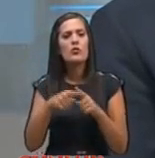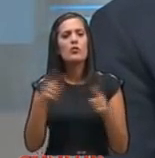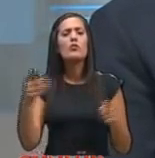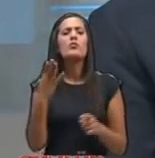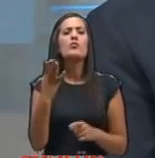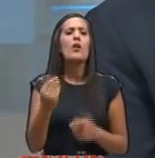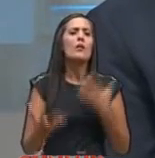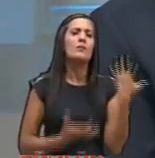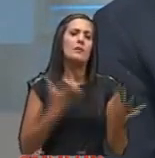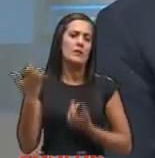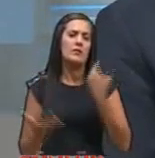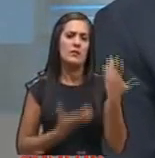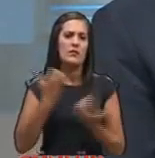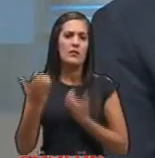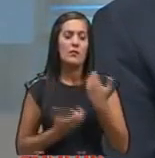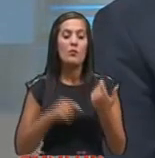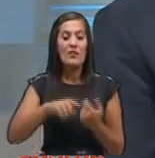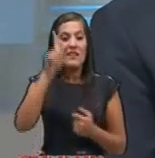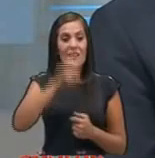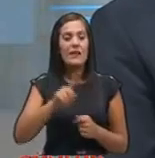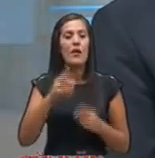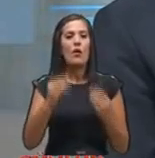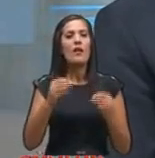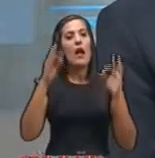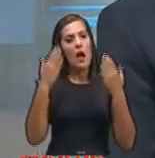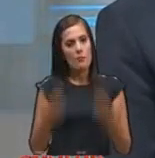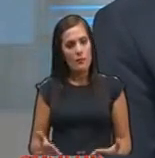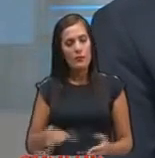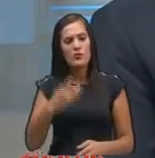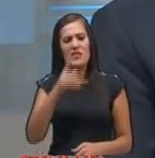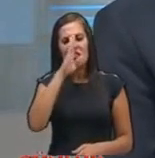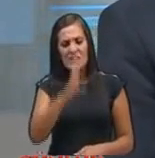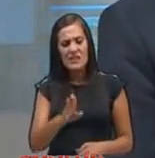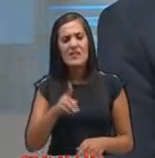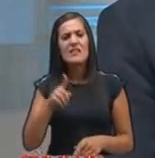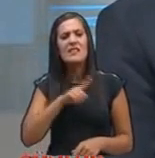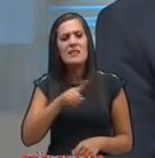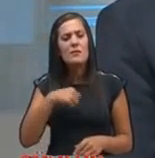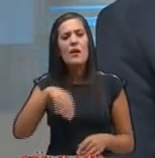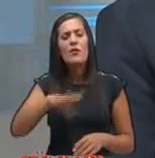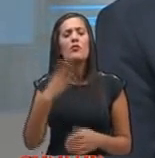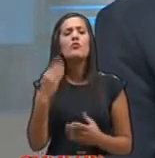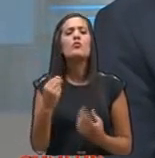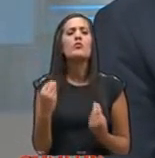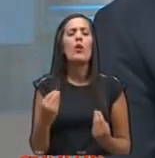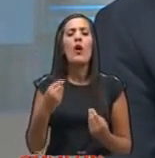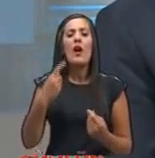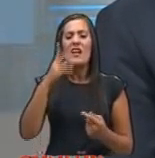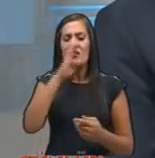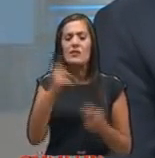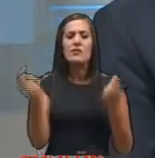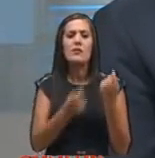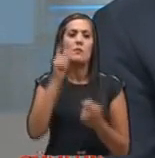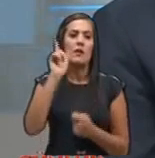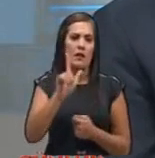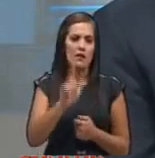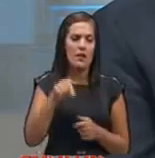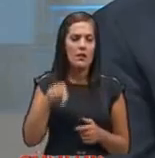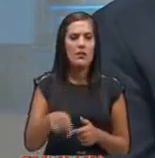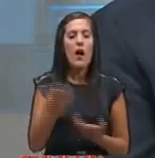acılıdır. Yani özellikle bunu baştan kabul edeceğiz tabii, değil mi? Yani böyle. Çok disiplinli ve çok özverili çalışma gerektirir. Ama